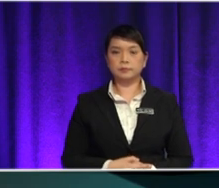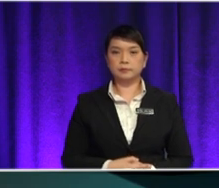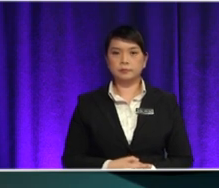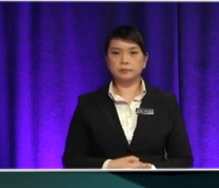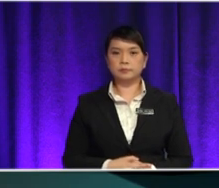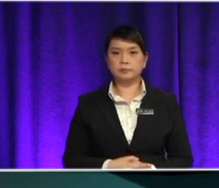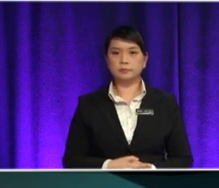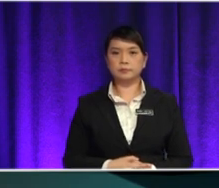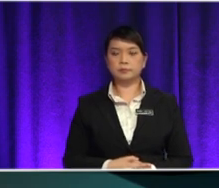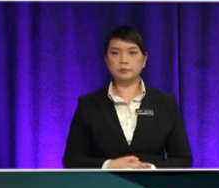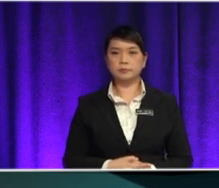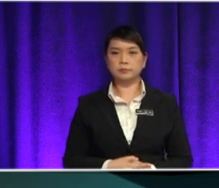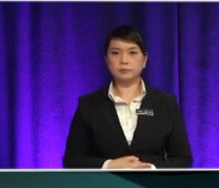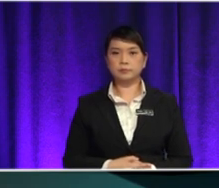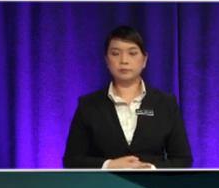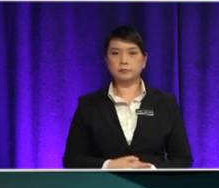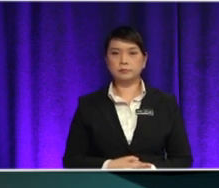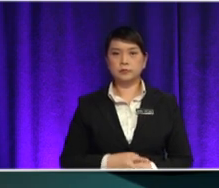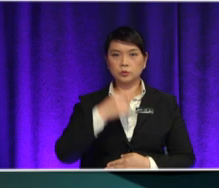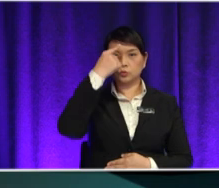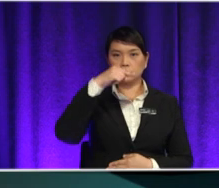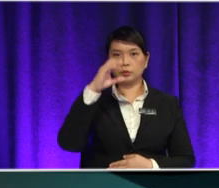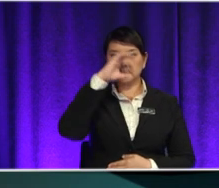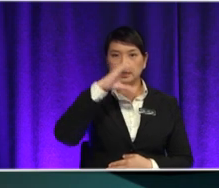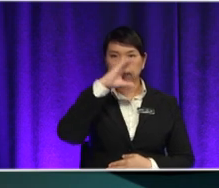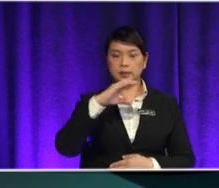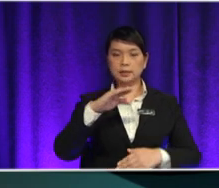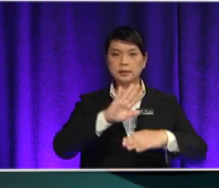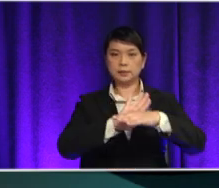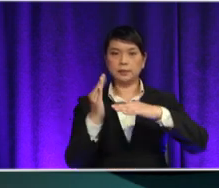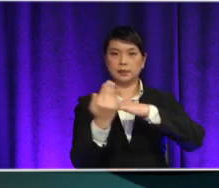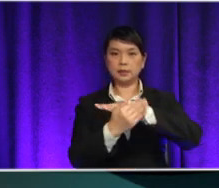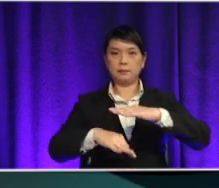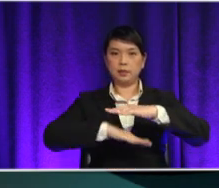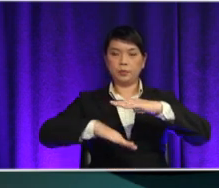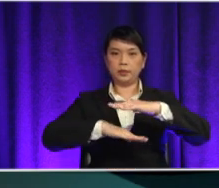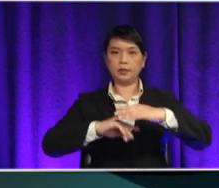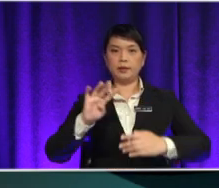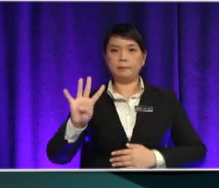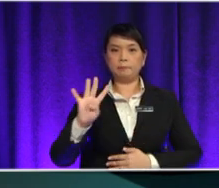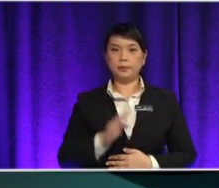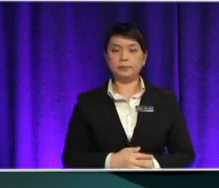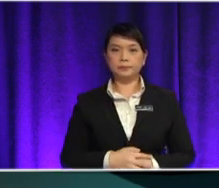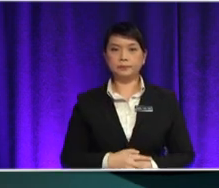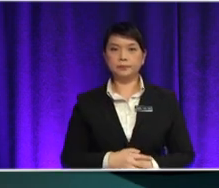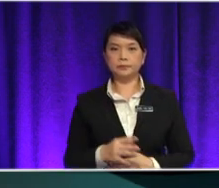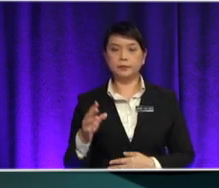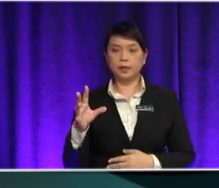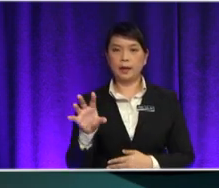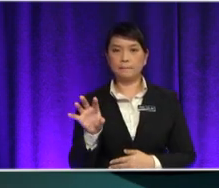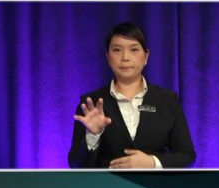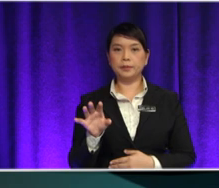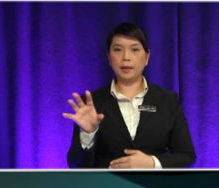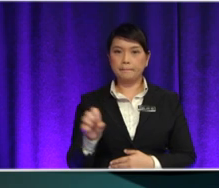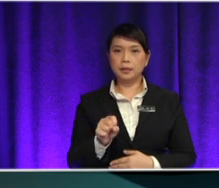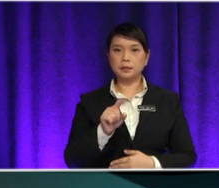mencari sempadan bawah yang keempat, jadi kita ambil had bawah kita 160 tambah dengan